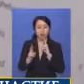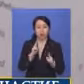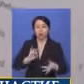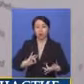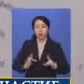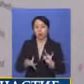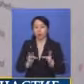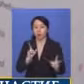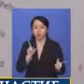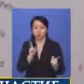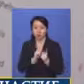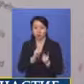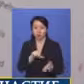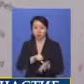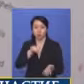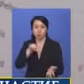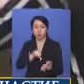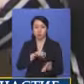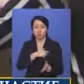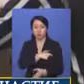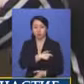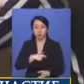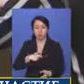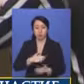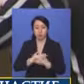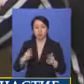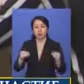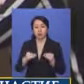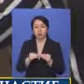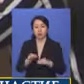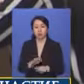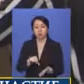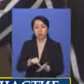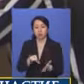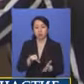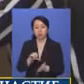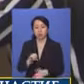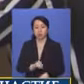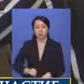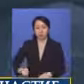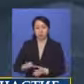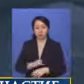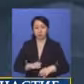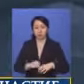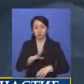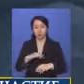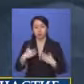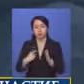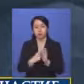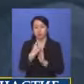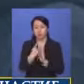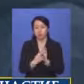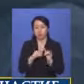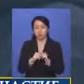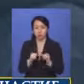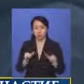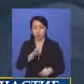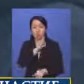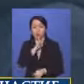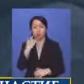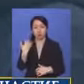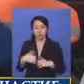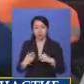онлайн. На встрече приняли участие дипломаты из более чем 10 стран-членов Европейского Союза. В частности, были заданы вопросы о развитии малого и